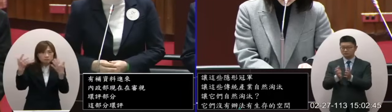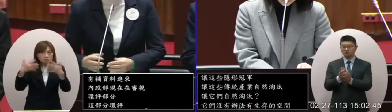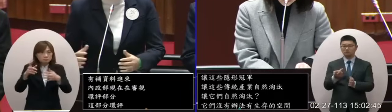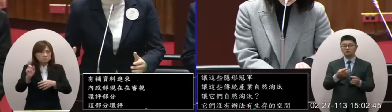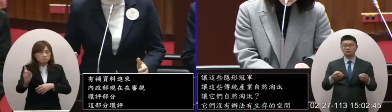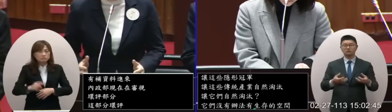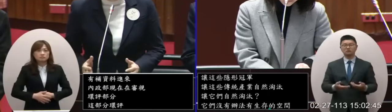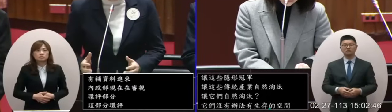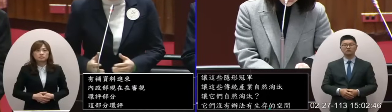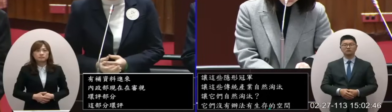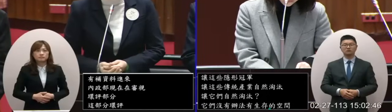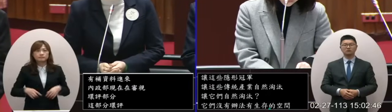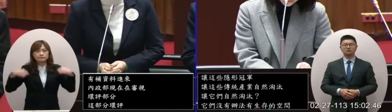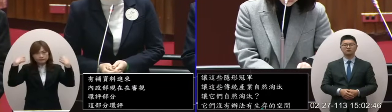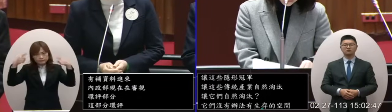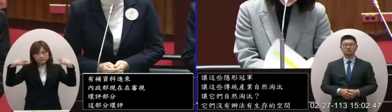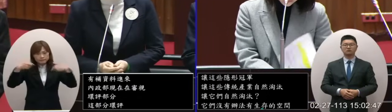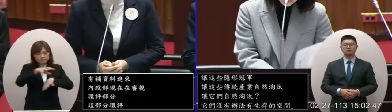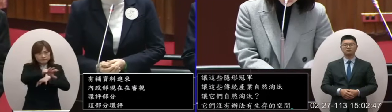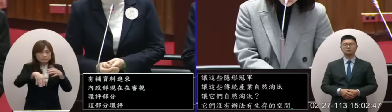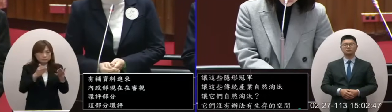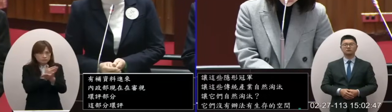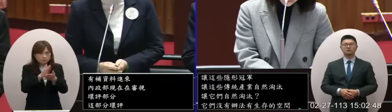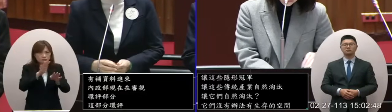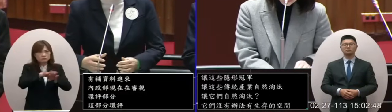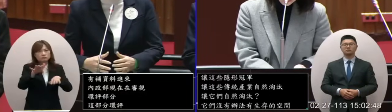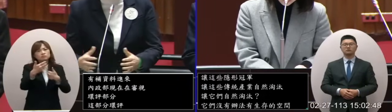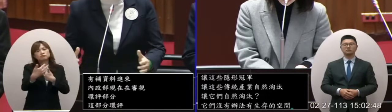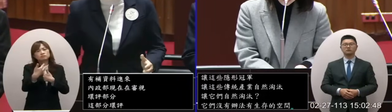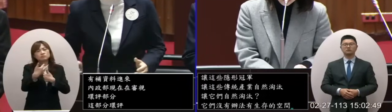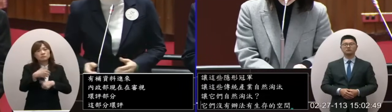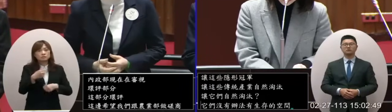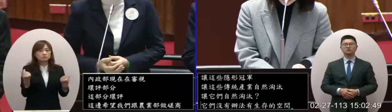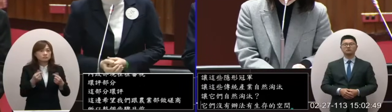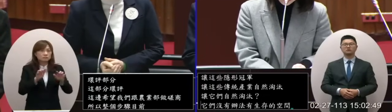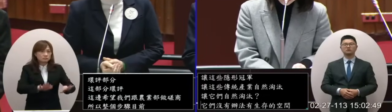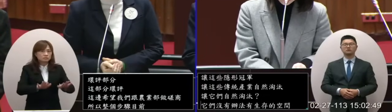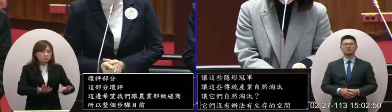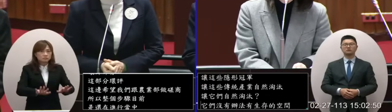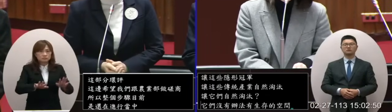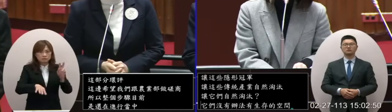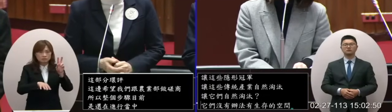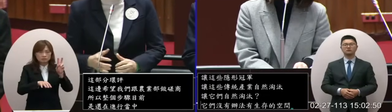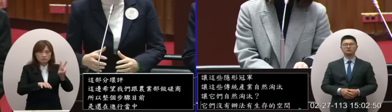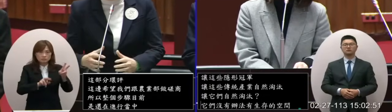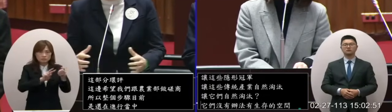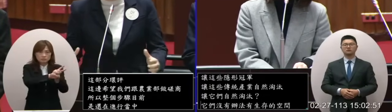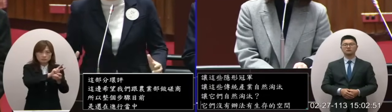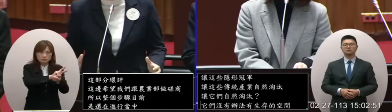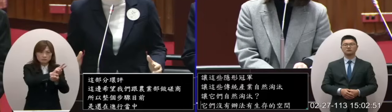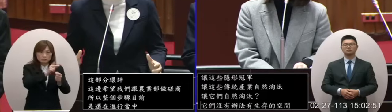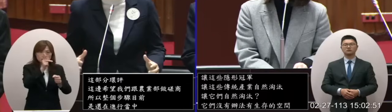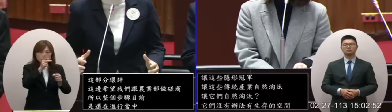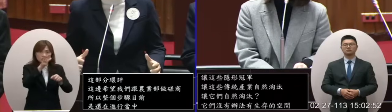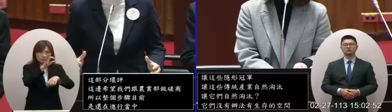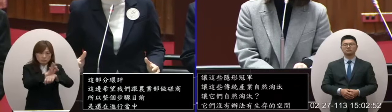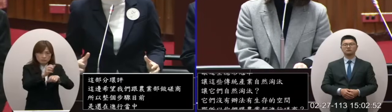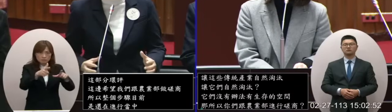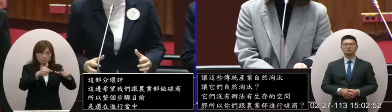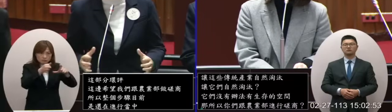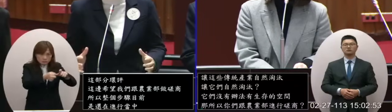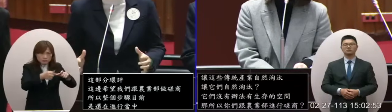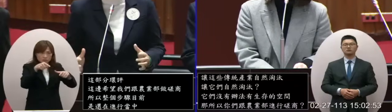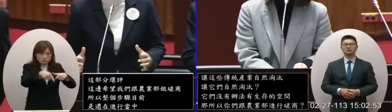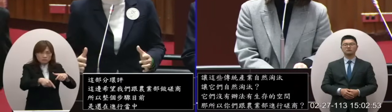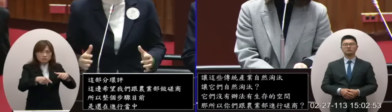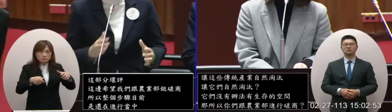题就是说，常常在环评也被问到一个问题，就是说目前的这个二零科学园区的进驻